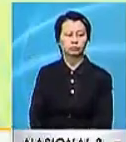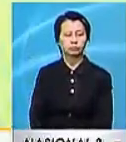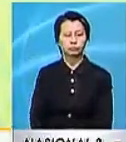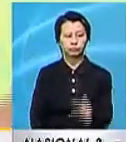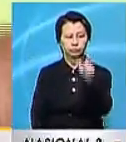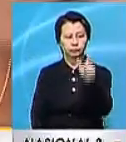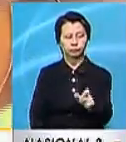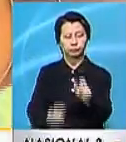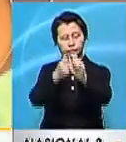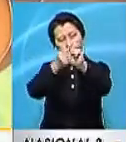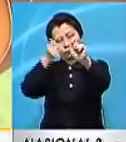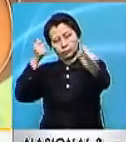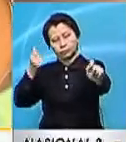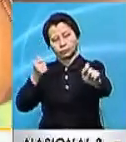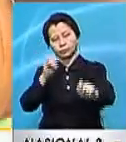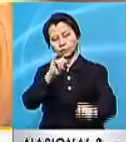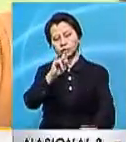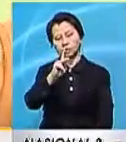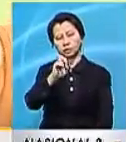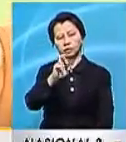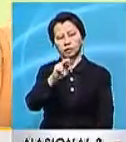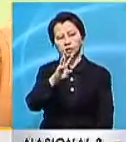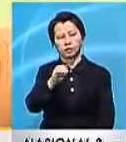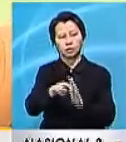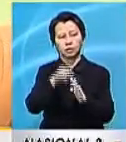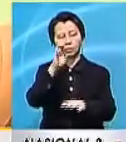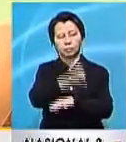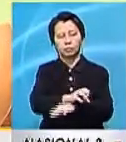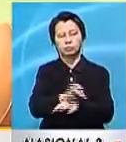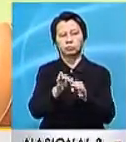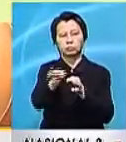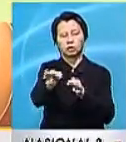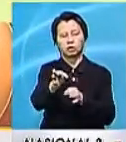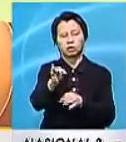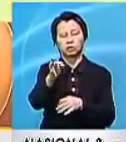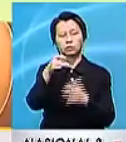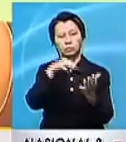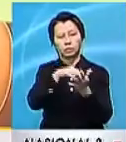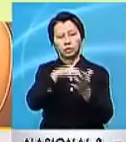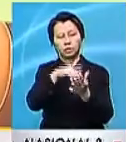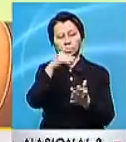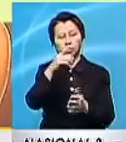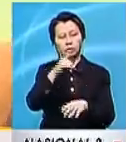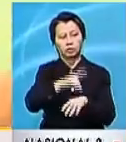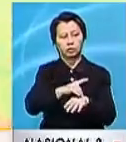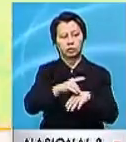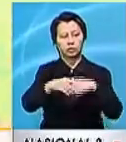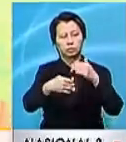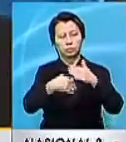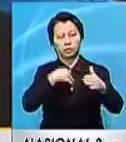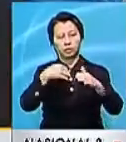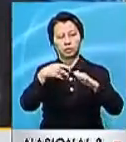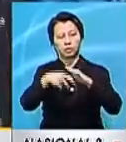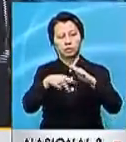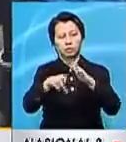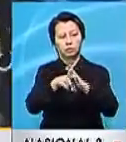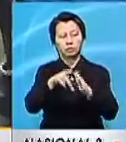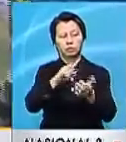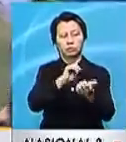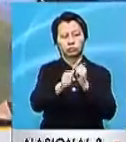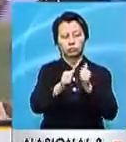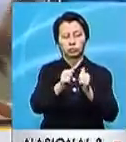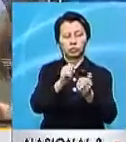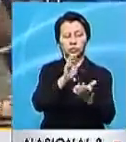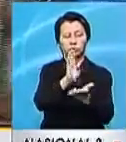Seorang lagi pemanah negara, Muhammad Ikram Joni terpaksa menangguhkan pelajarannya satu semester di Pra-University Sekolah Sukan Bukit Jalil